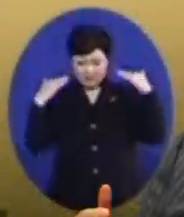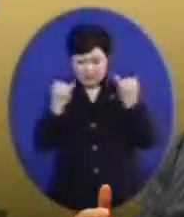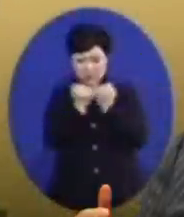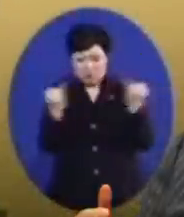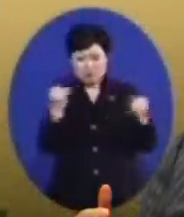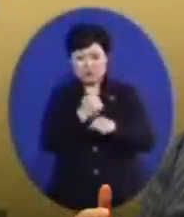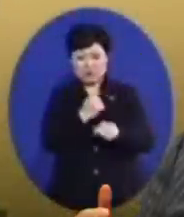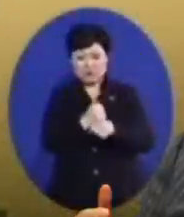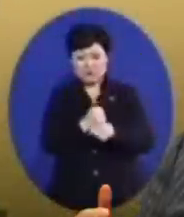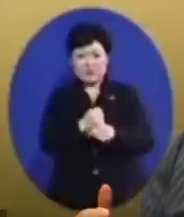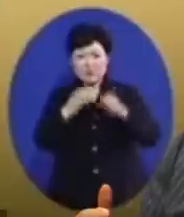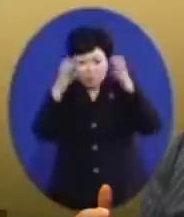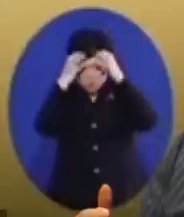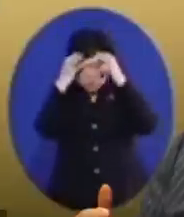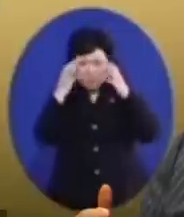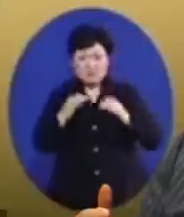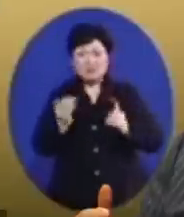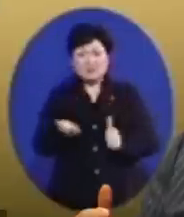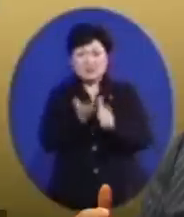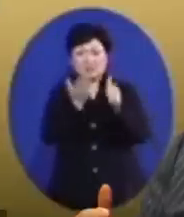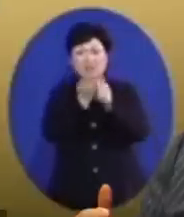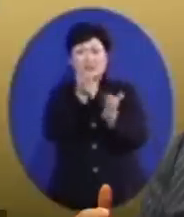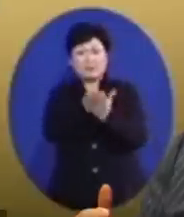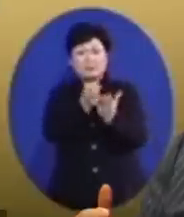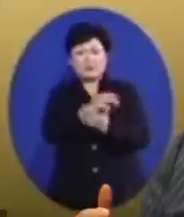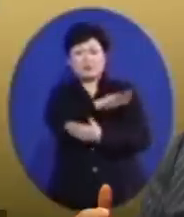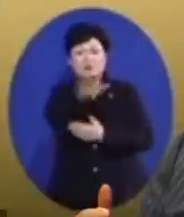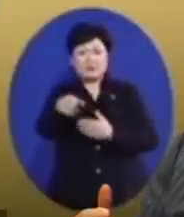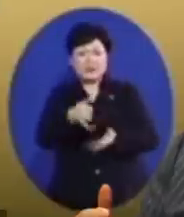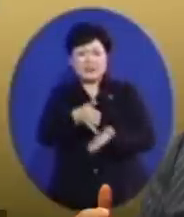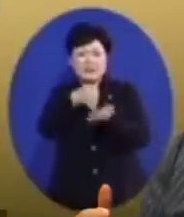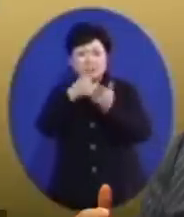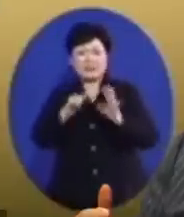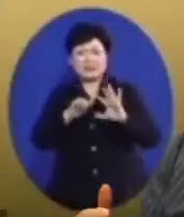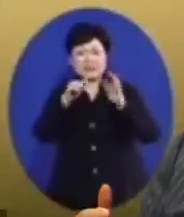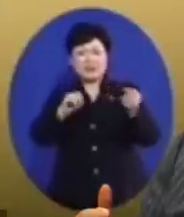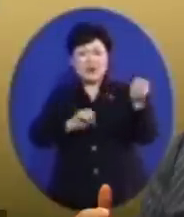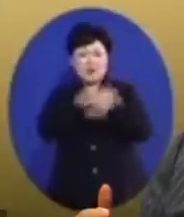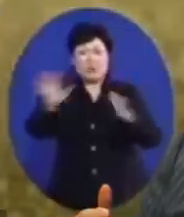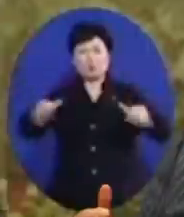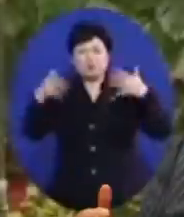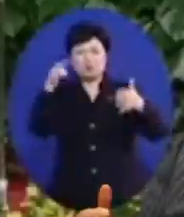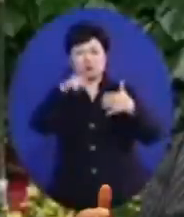이 세계의 폭풍과 긴장 속에서 만들어진다고 말하시는 것입니다.